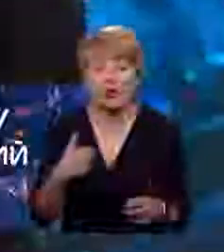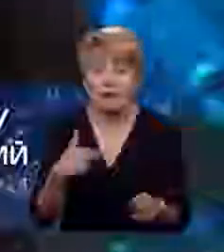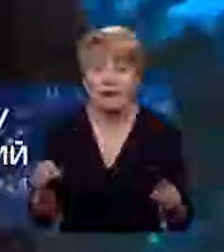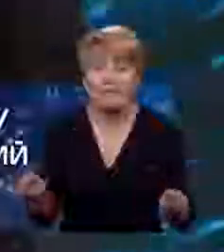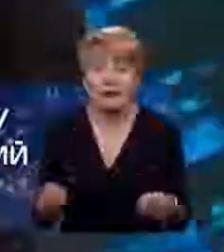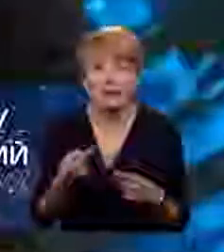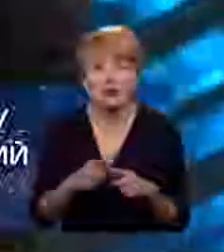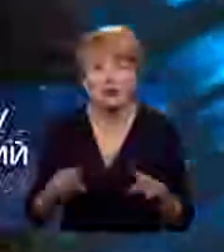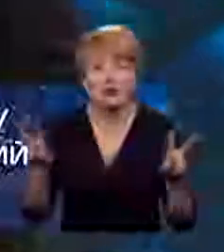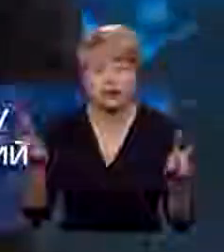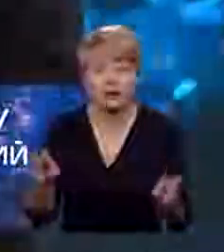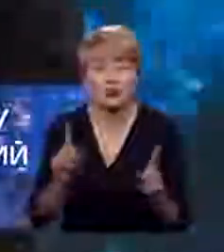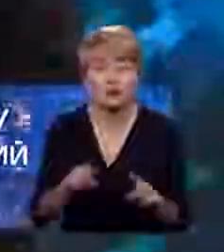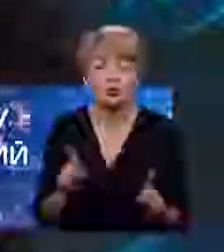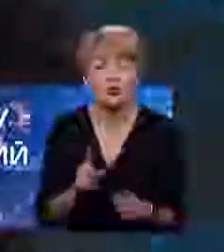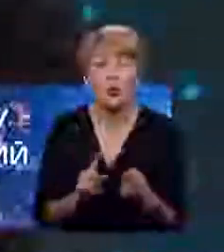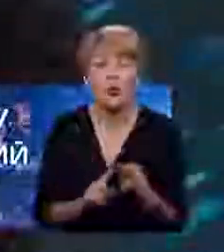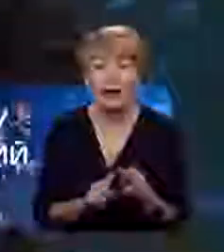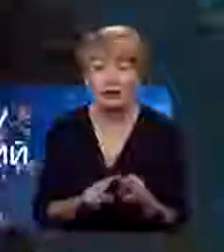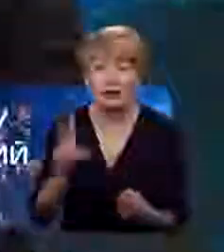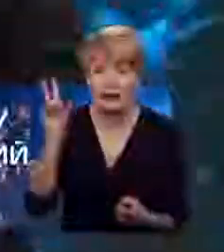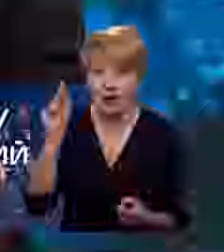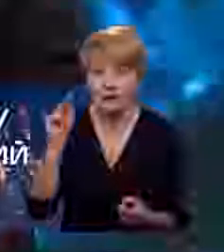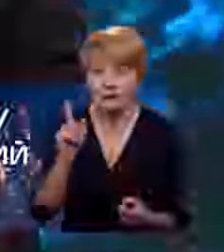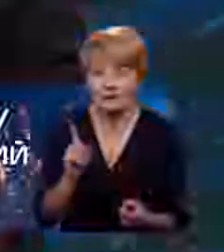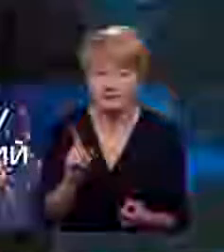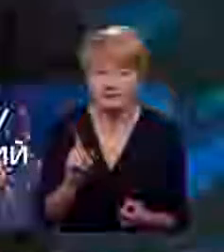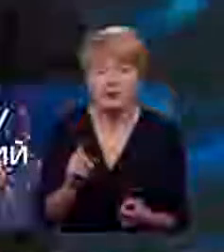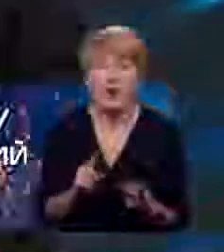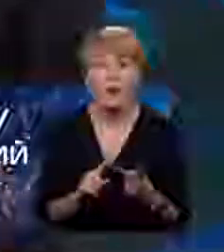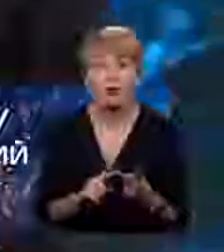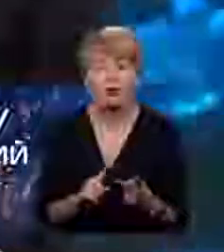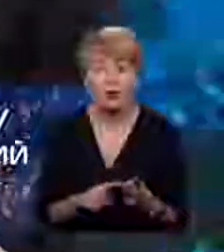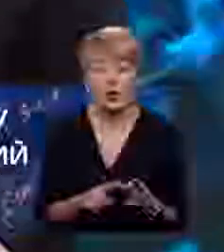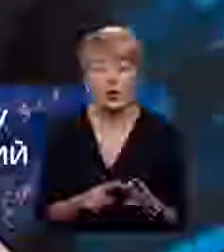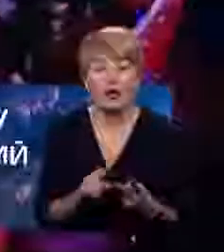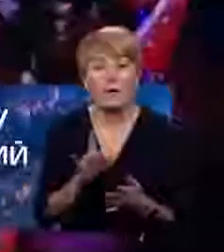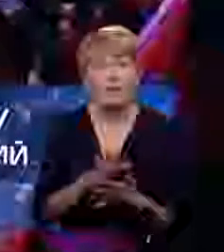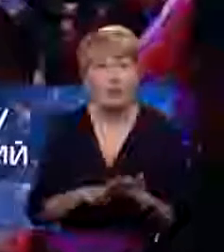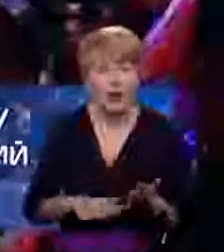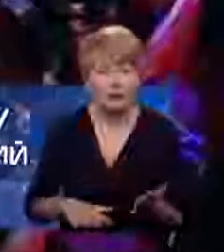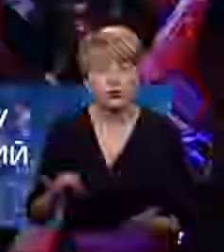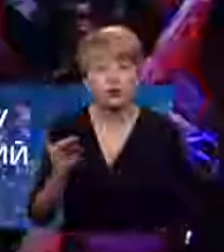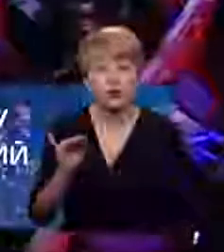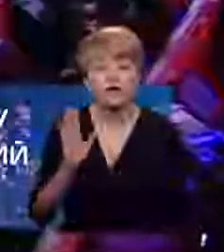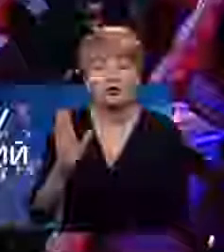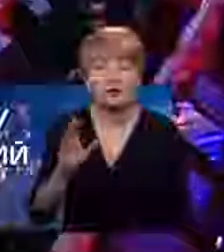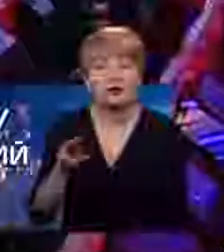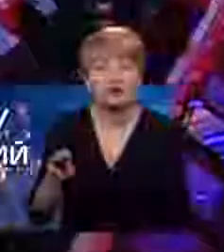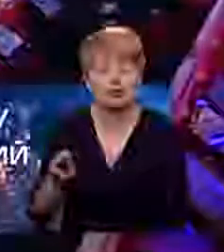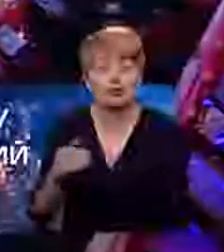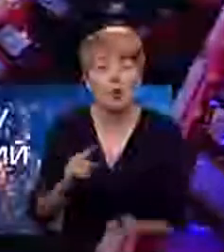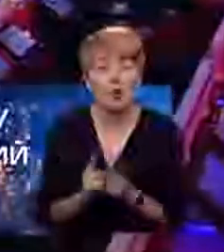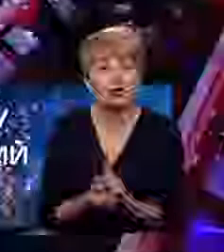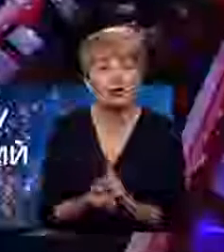піднімаємо цю тему, тому що, по-перше, дата, а по-друге, пробачте, Юлія Володимирівна Тимошенко хоче